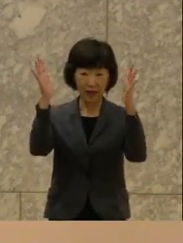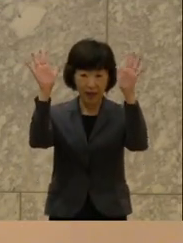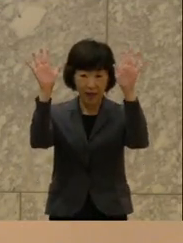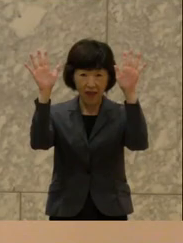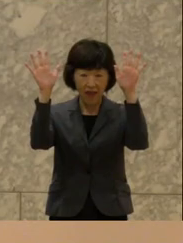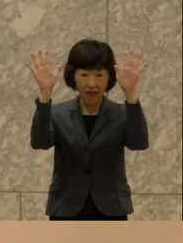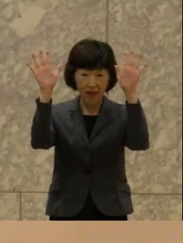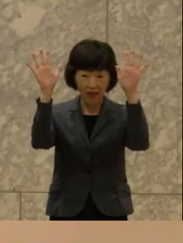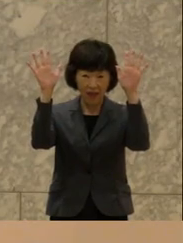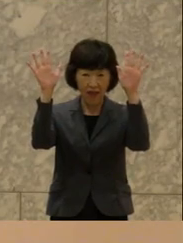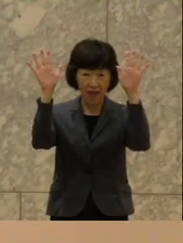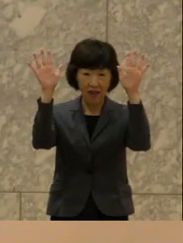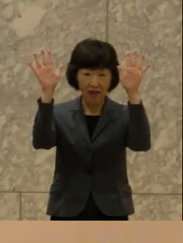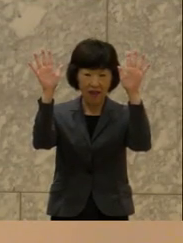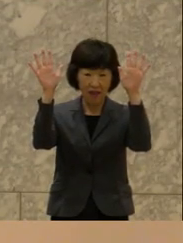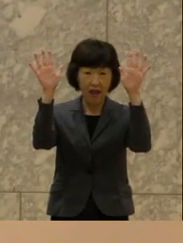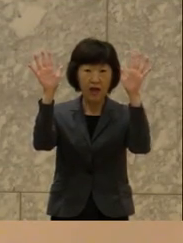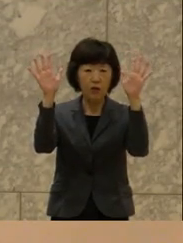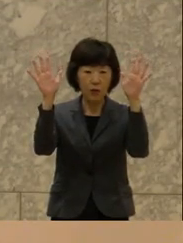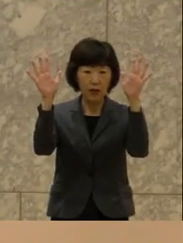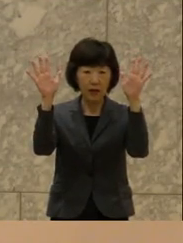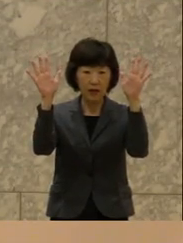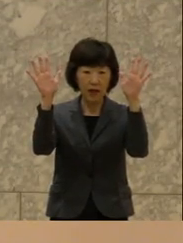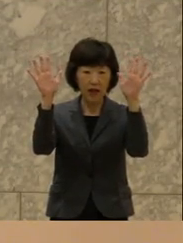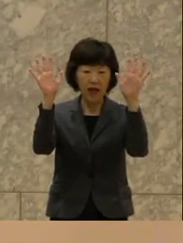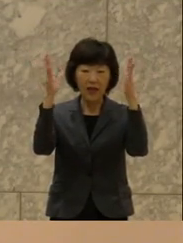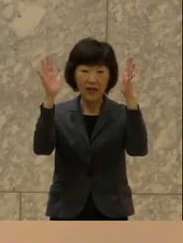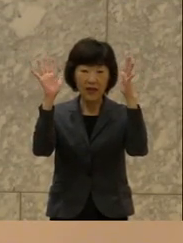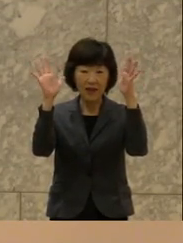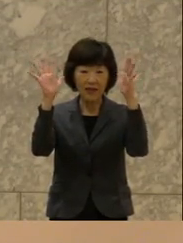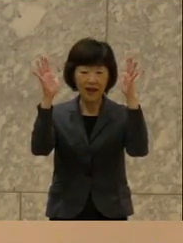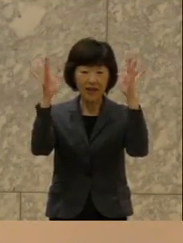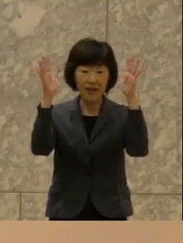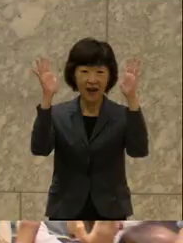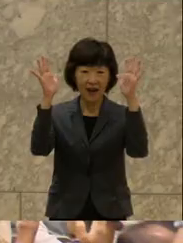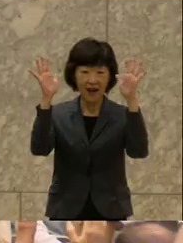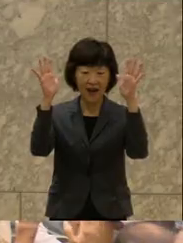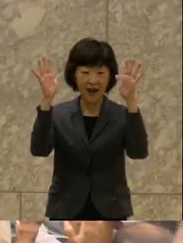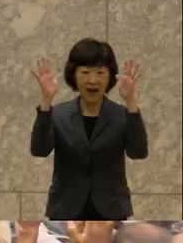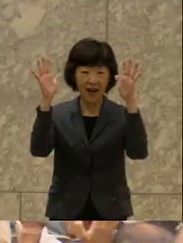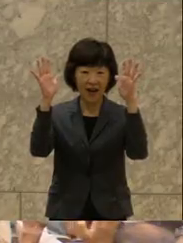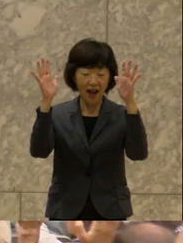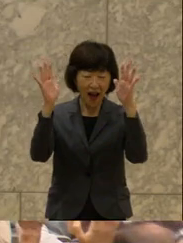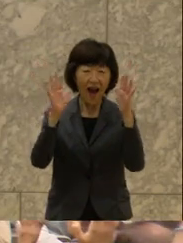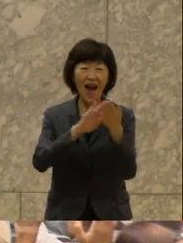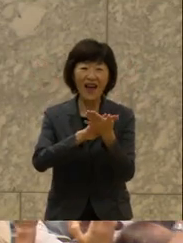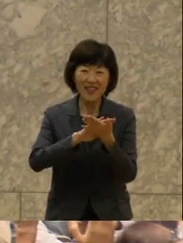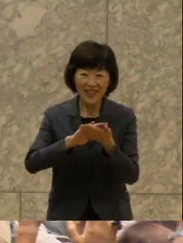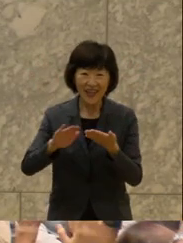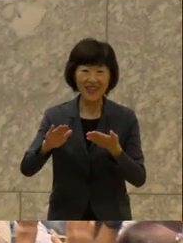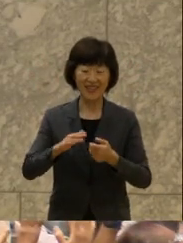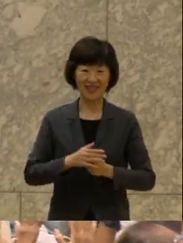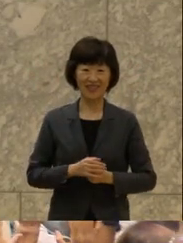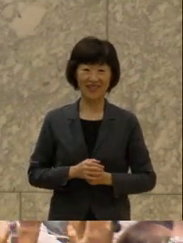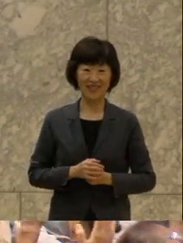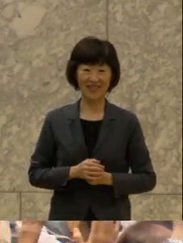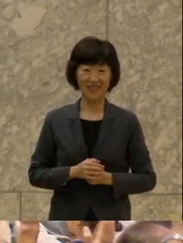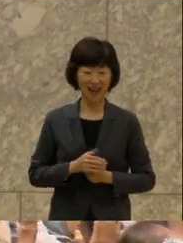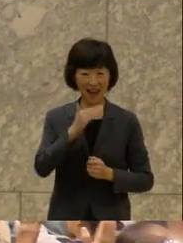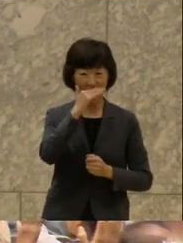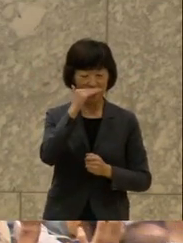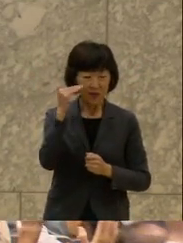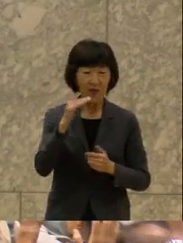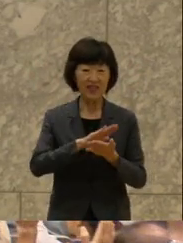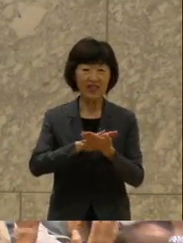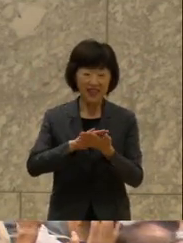はいそして両手を上げてこうしてヒラヒラヒラヒラヒラと綺麗ですねすごい